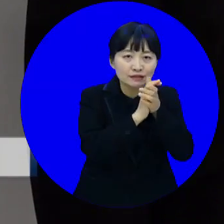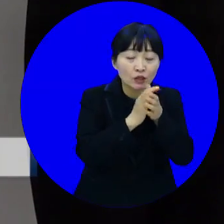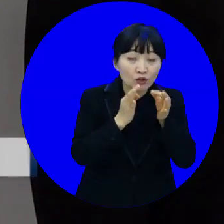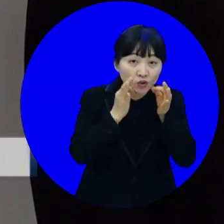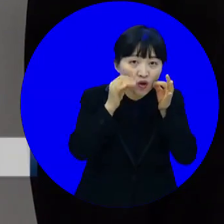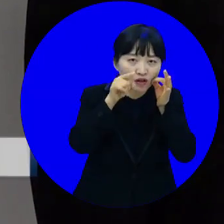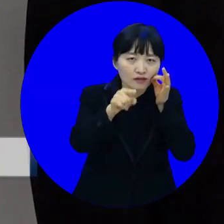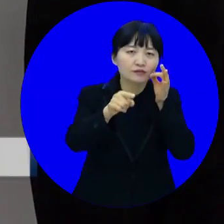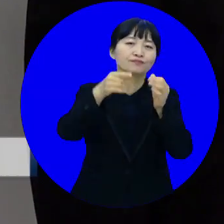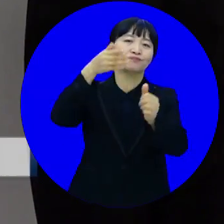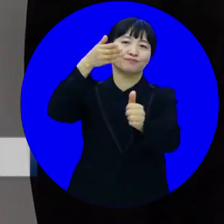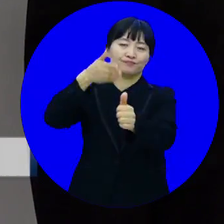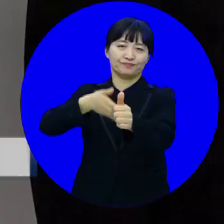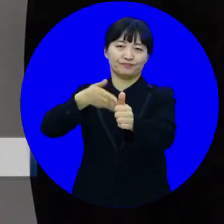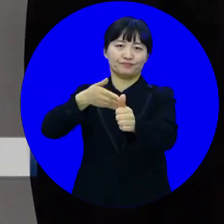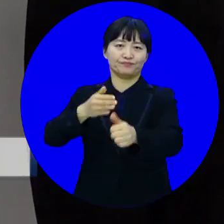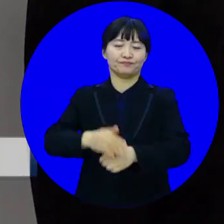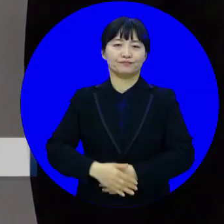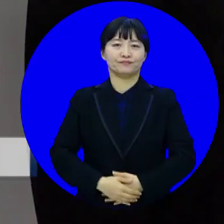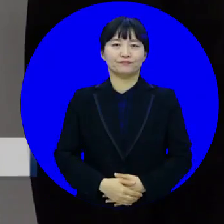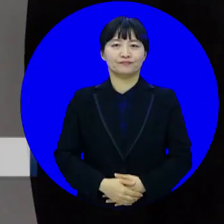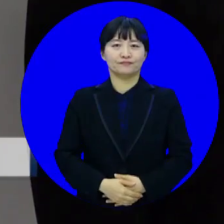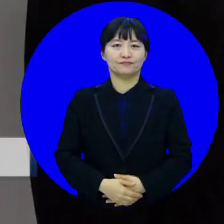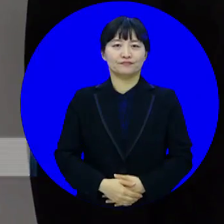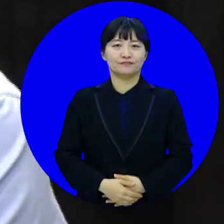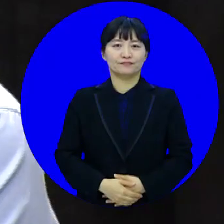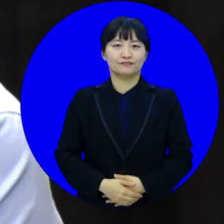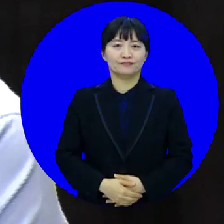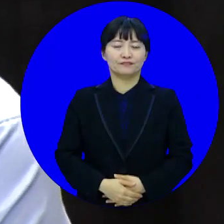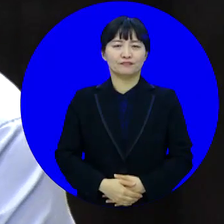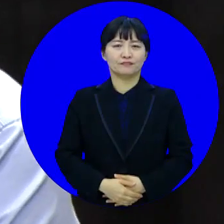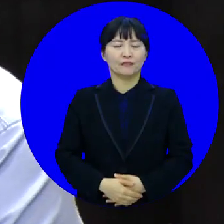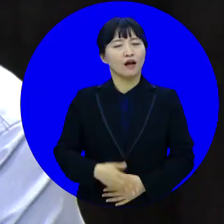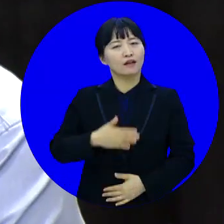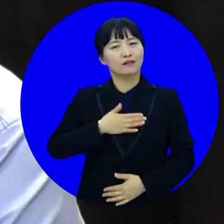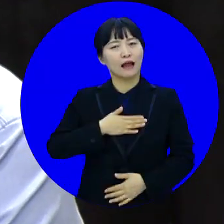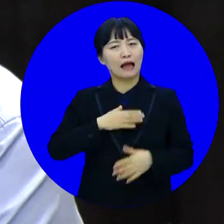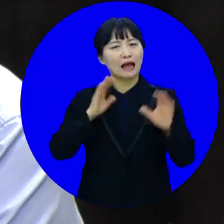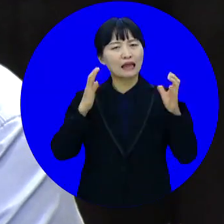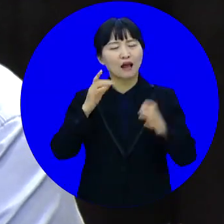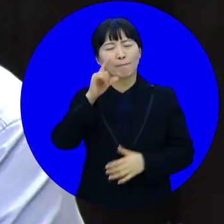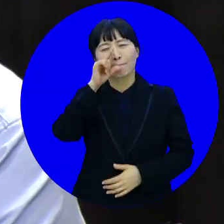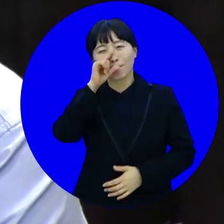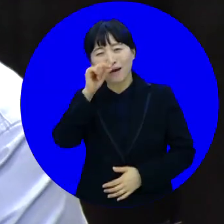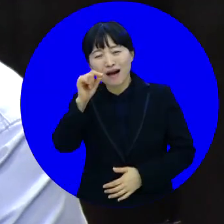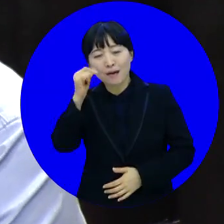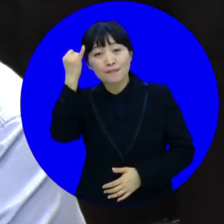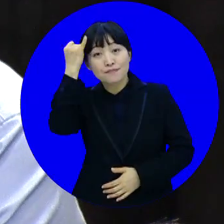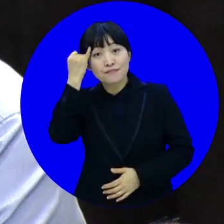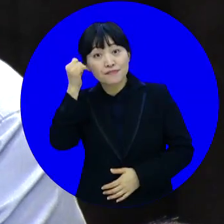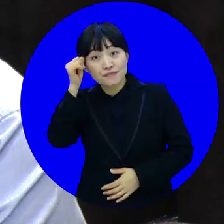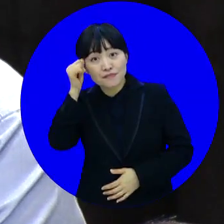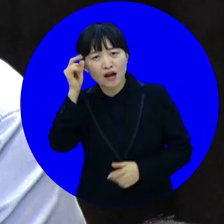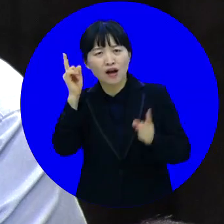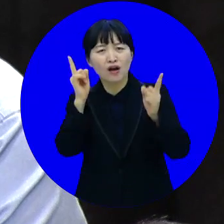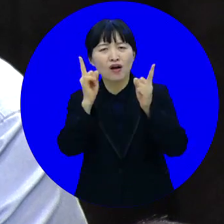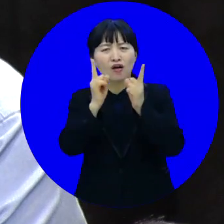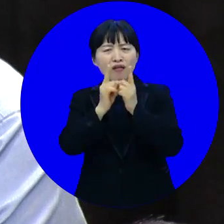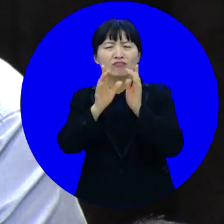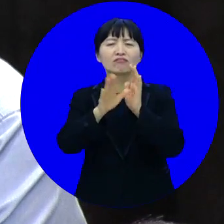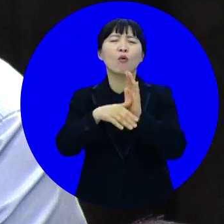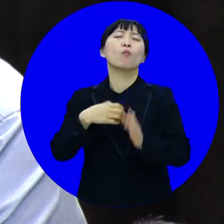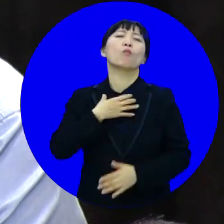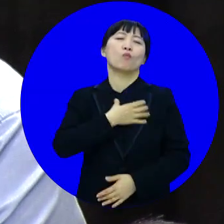만나면서 친밀감을 쌓아가도록 권장하고 있습니다. 제 아이도 지금 예민한 사춘기인데요. 그